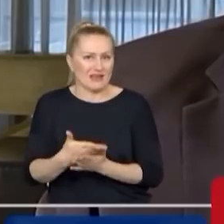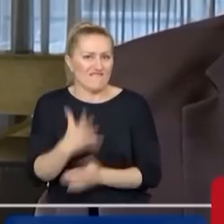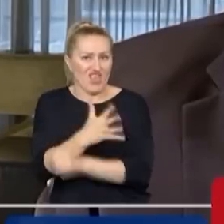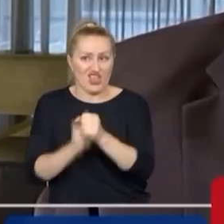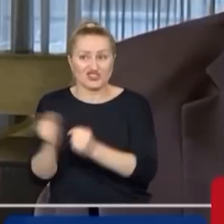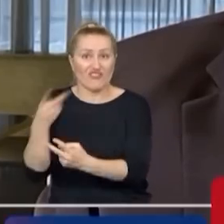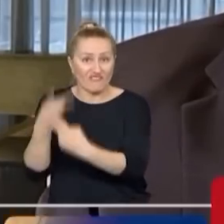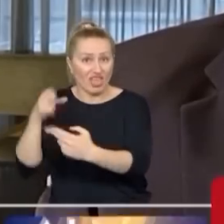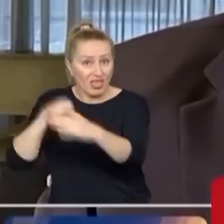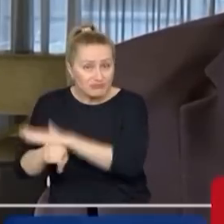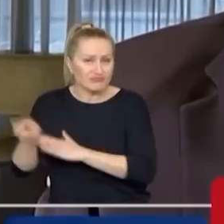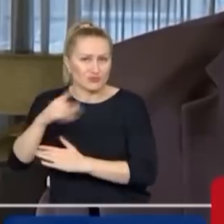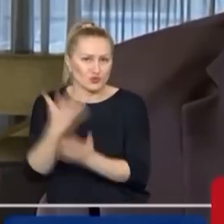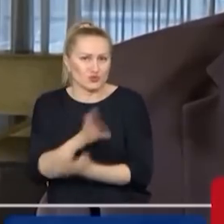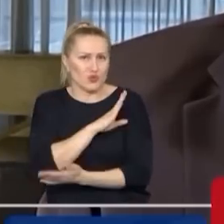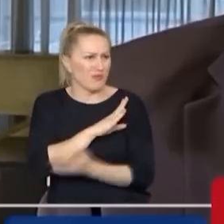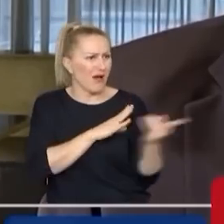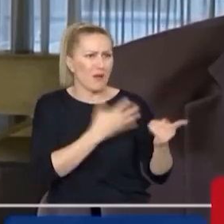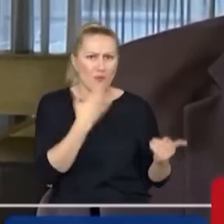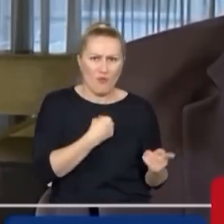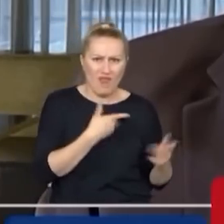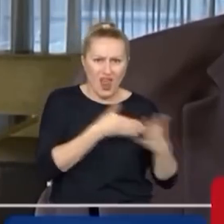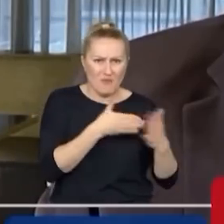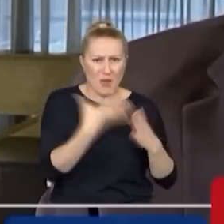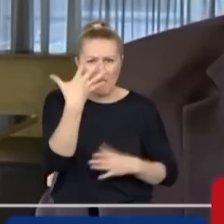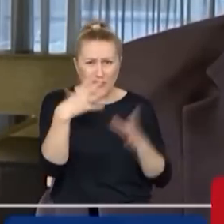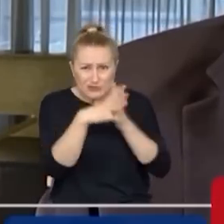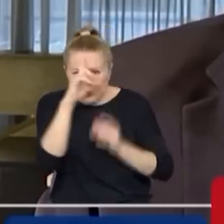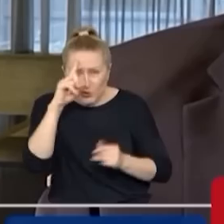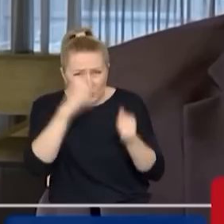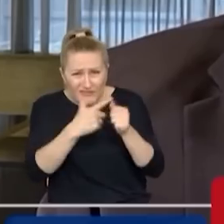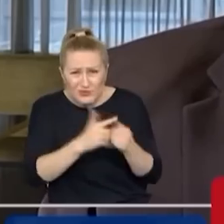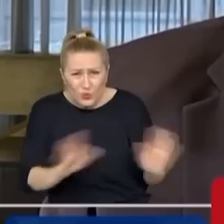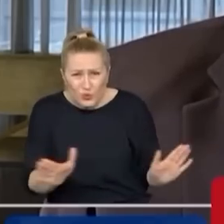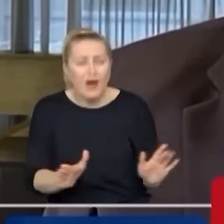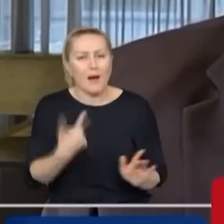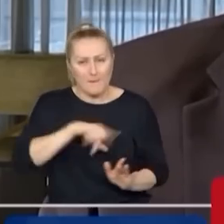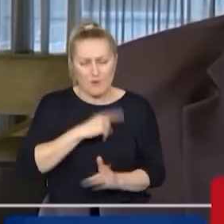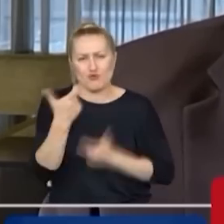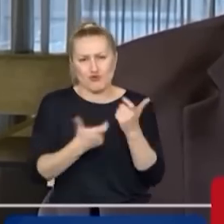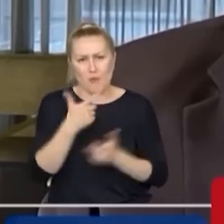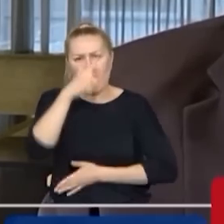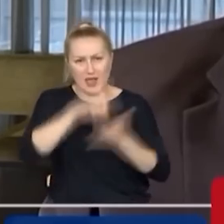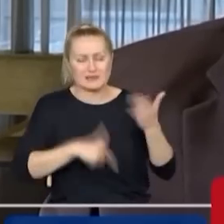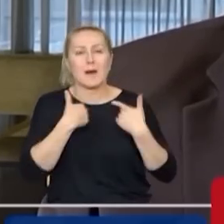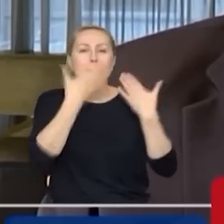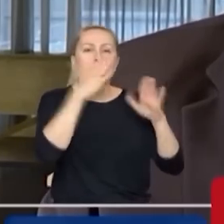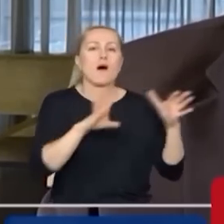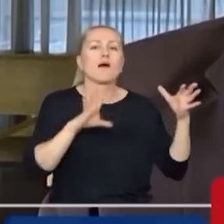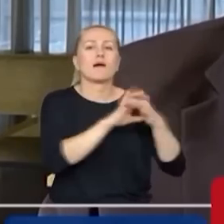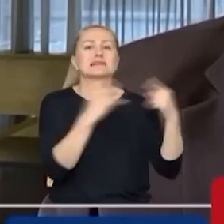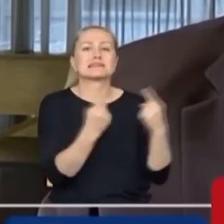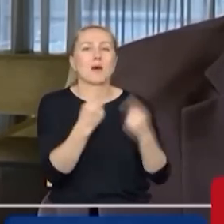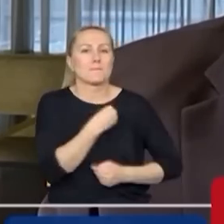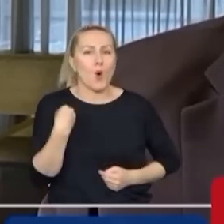na Białorusi. To przepraszam, 5 osób, 10, 20. No my przygotowaliśmy oczywiście listę. Ja przytoczyłem przykład Polski, że